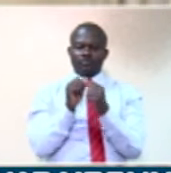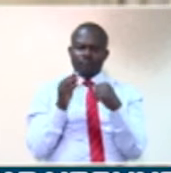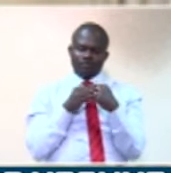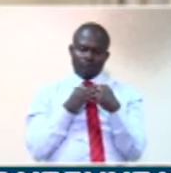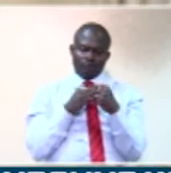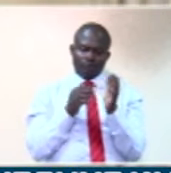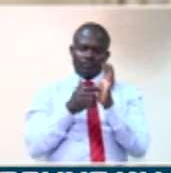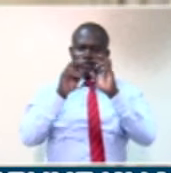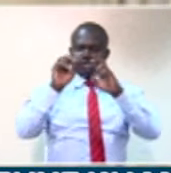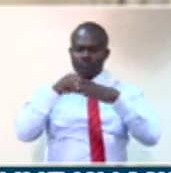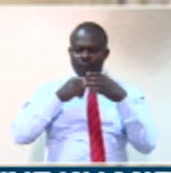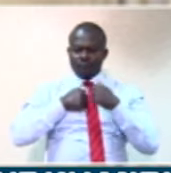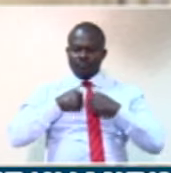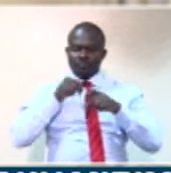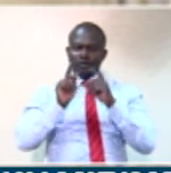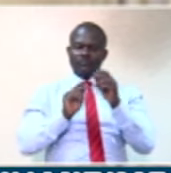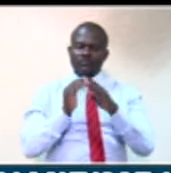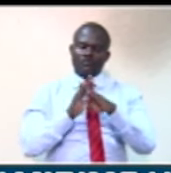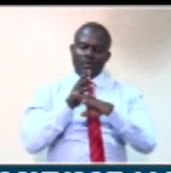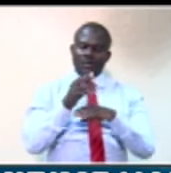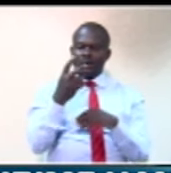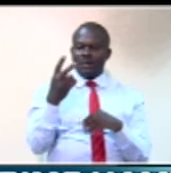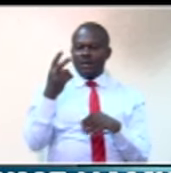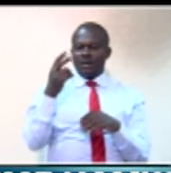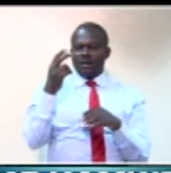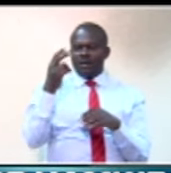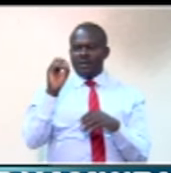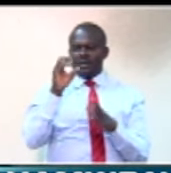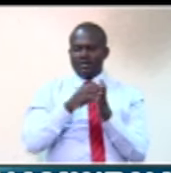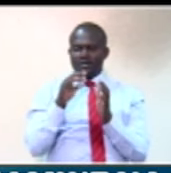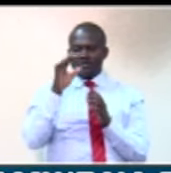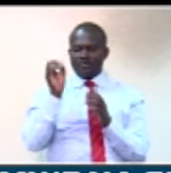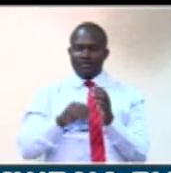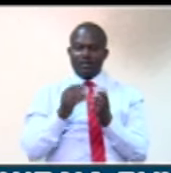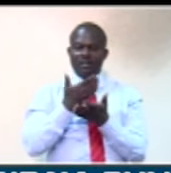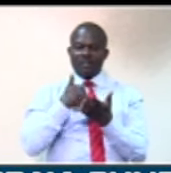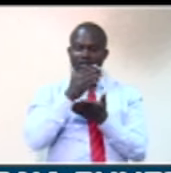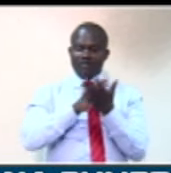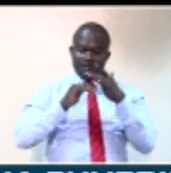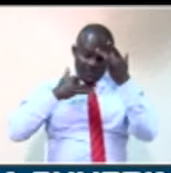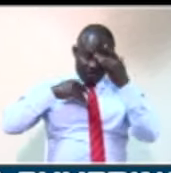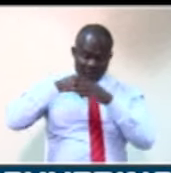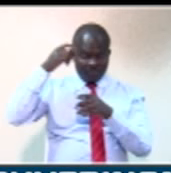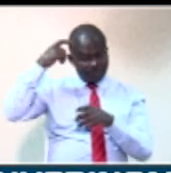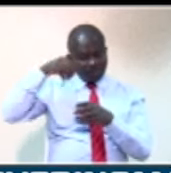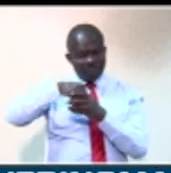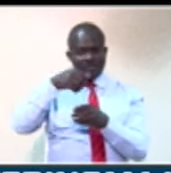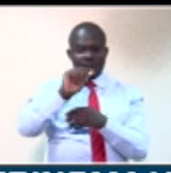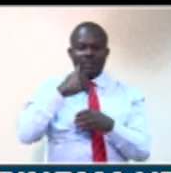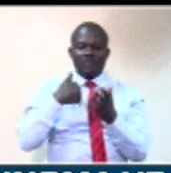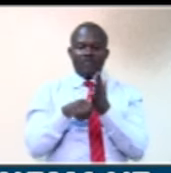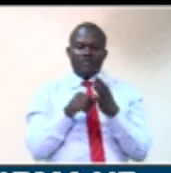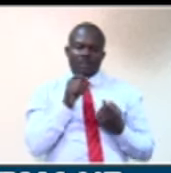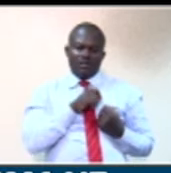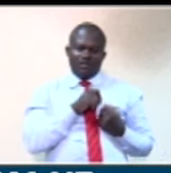n'umunani bwerekanye ko mu Rwanda abantu bari ku ijanisha rya 25% bafite imwe mu ndwara zo mu mutwe, muri bo afite ikibazo